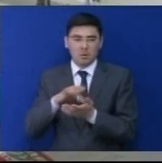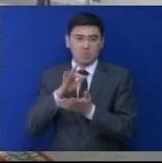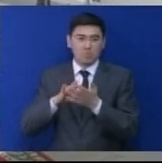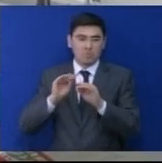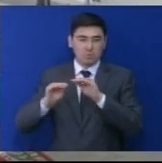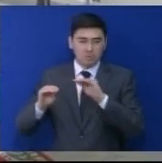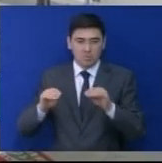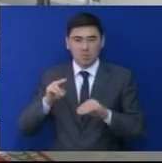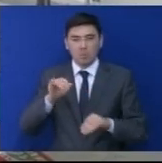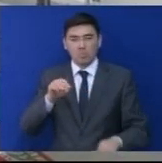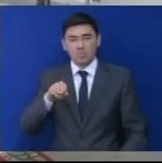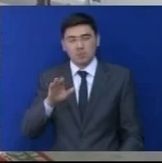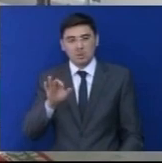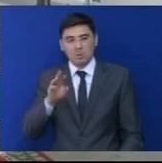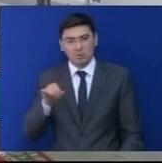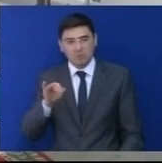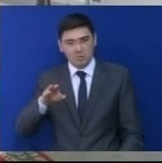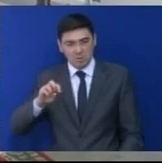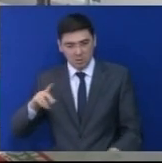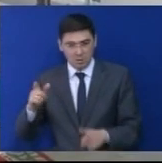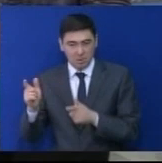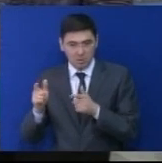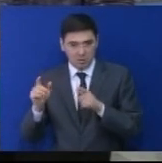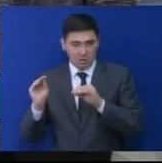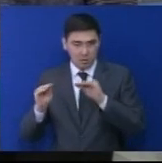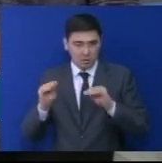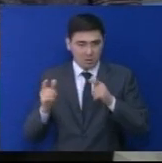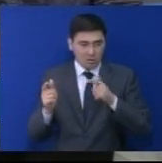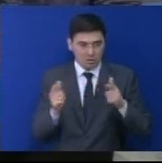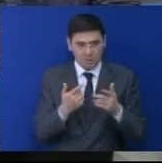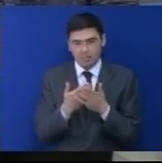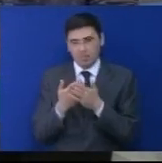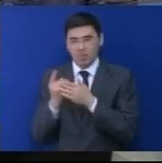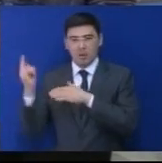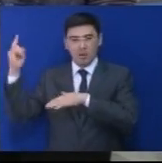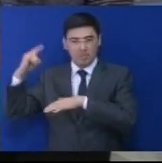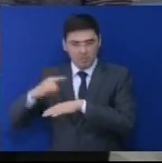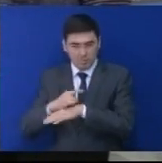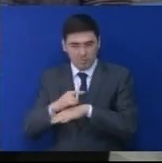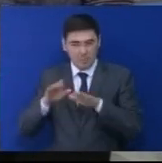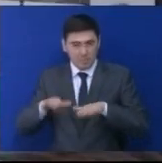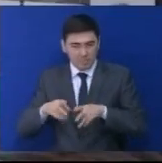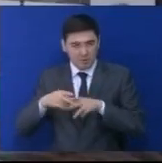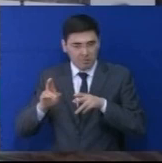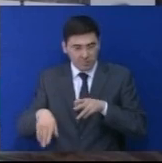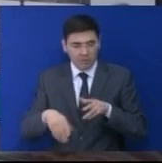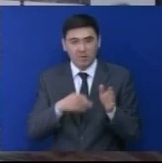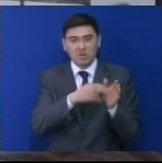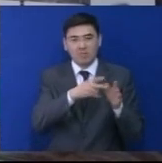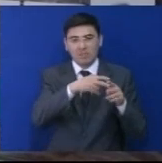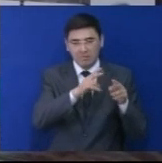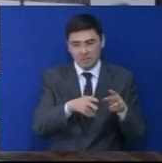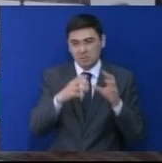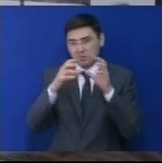создания путеводителей, начиная с аэропорта Семей и железнодорожных и автовокзалов. К сожалению, как отмечают работники музея, в данном